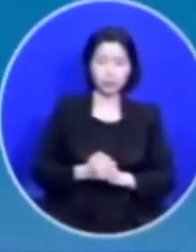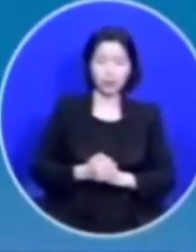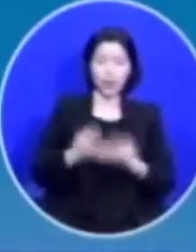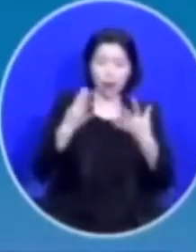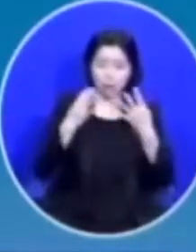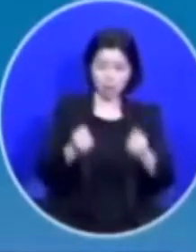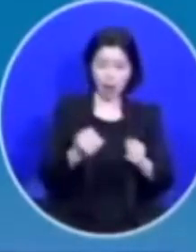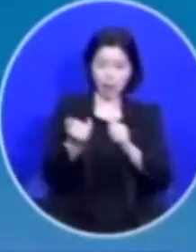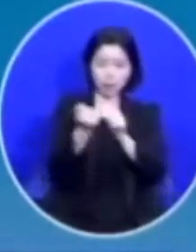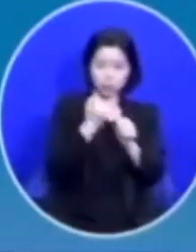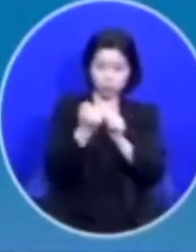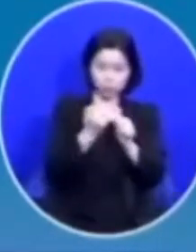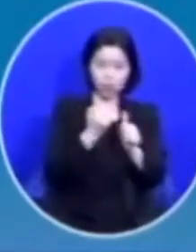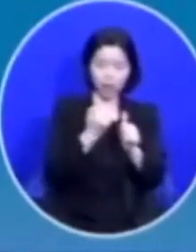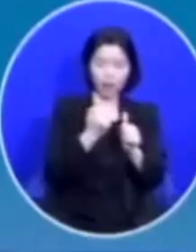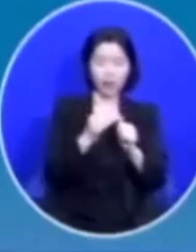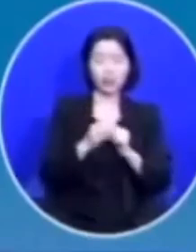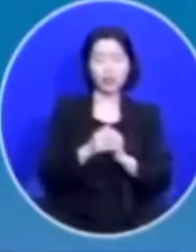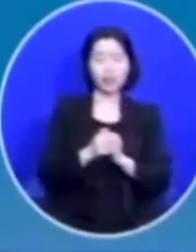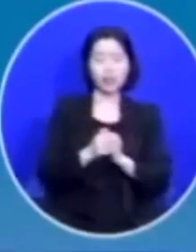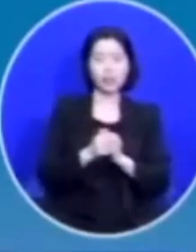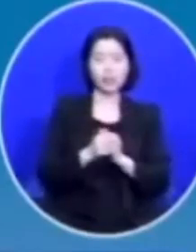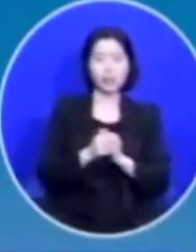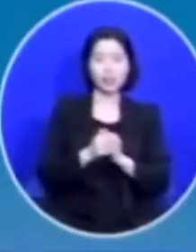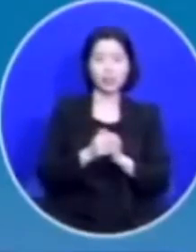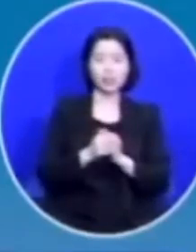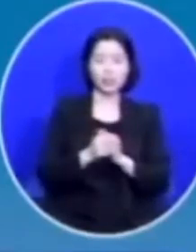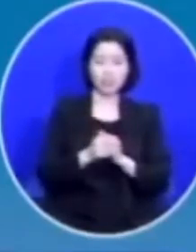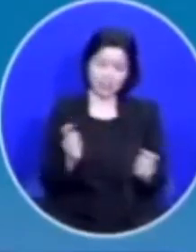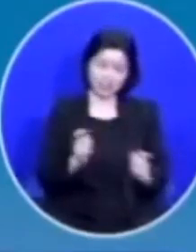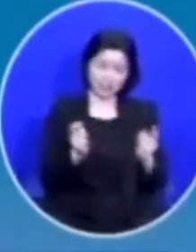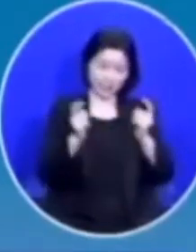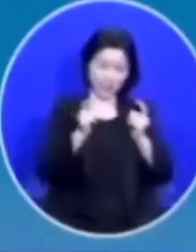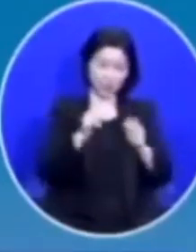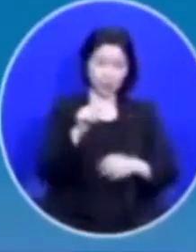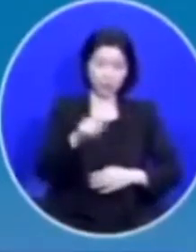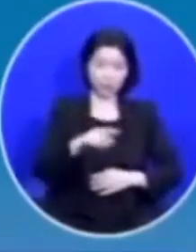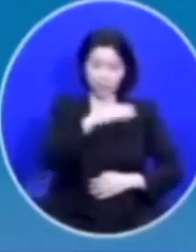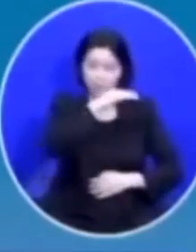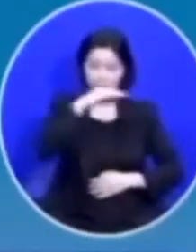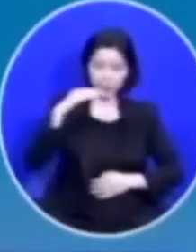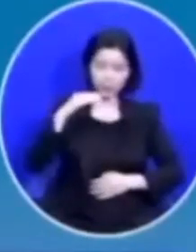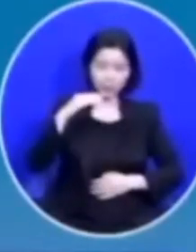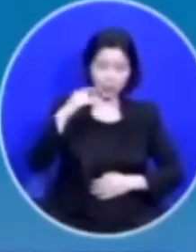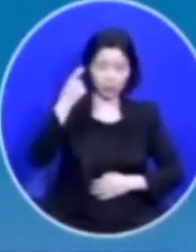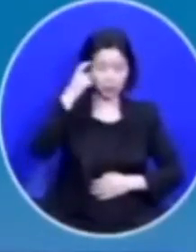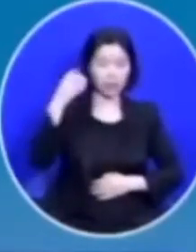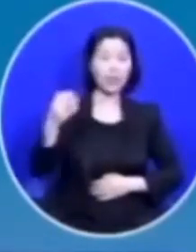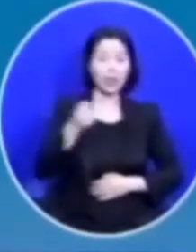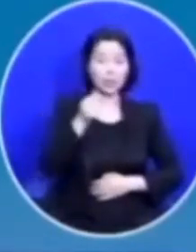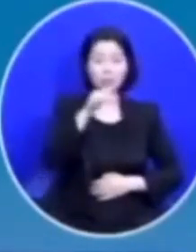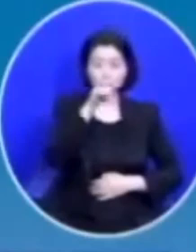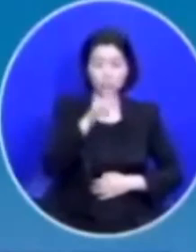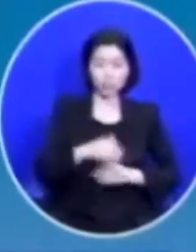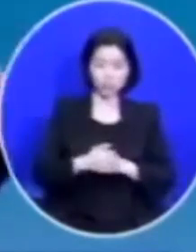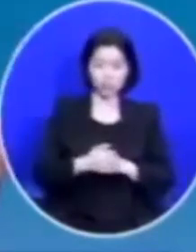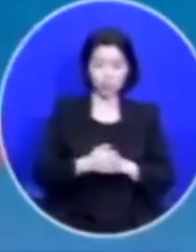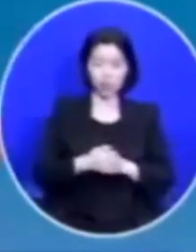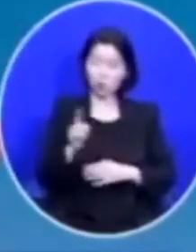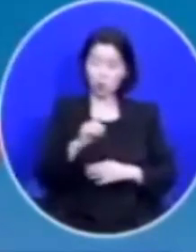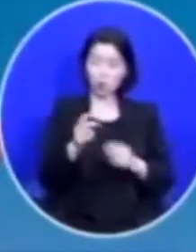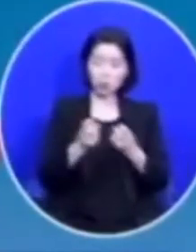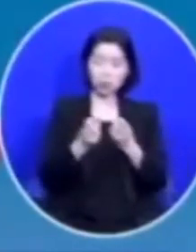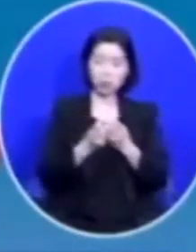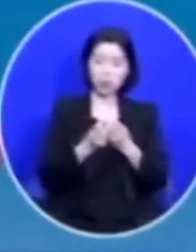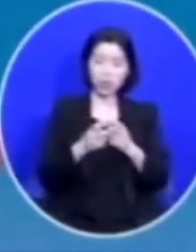많은 부부가 아 싸우는 것이 정상이라고 생각하고 있습니다 어떻게 안 싸우고